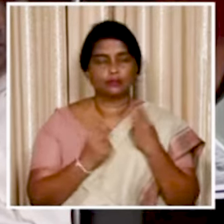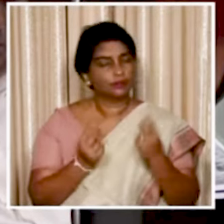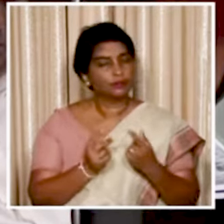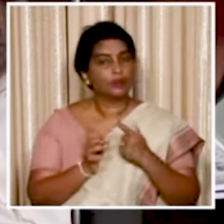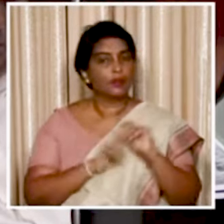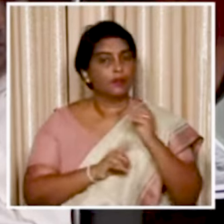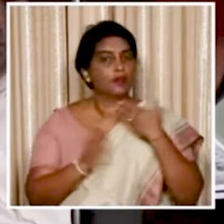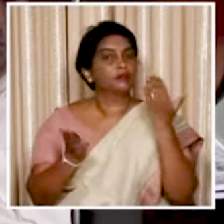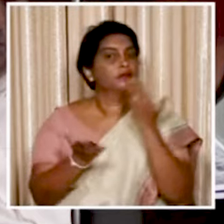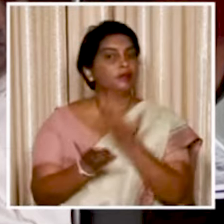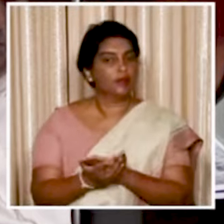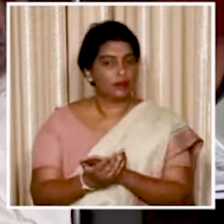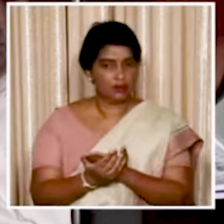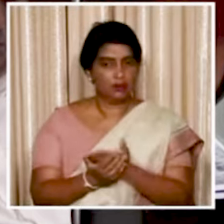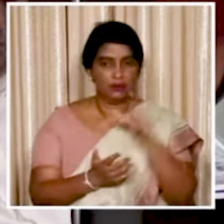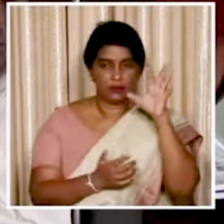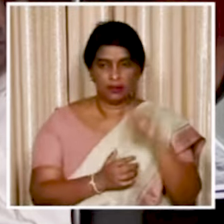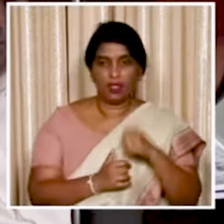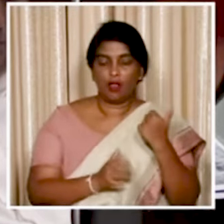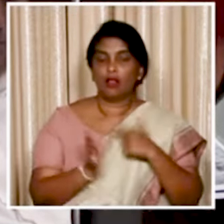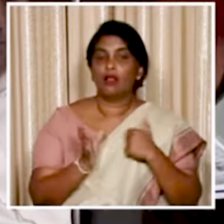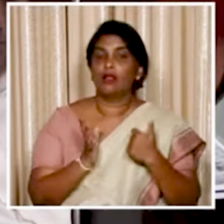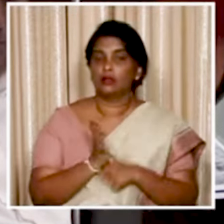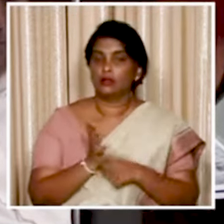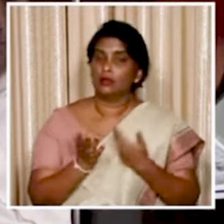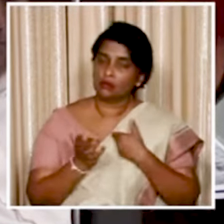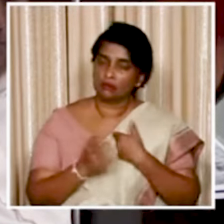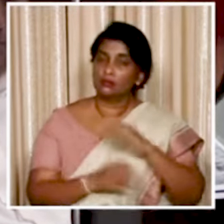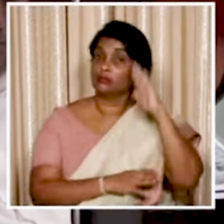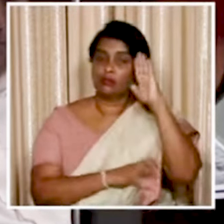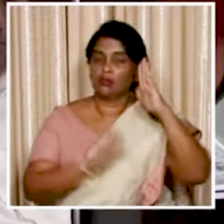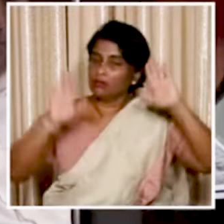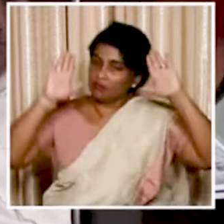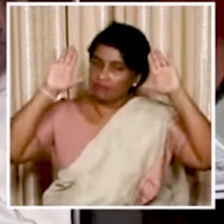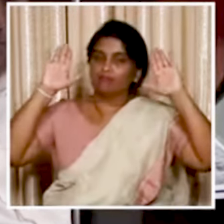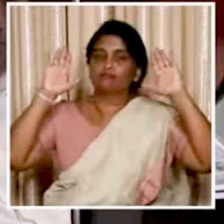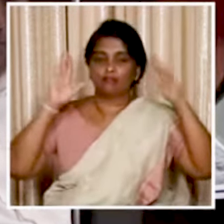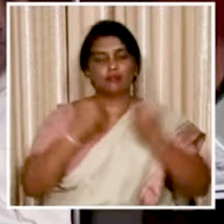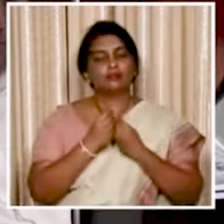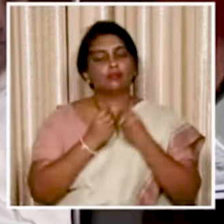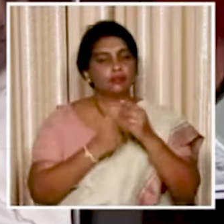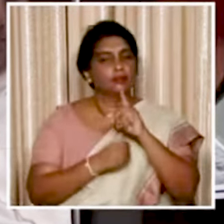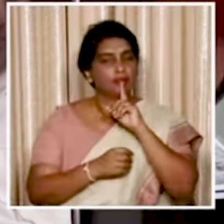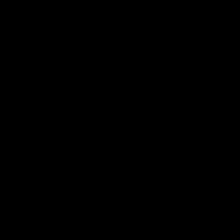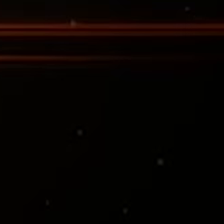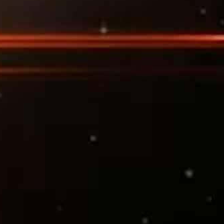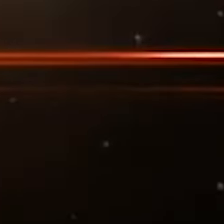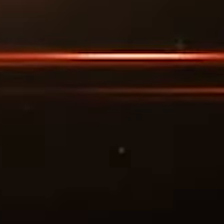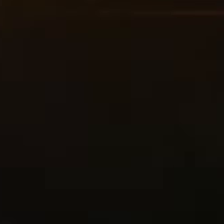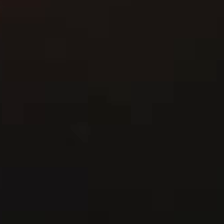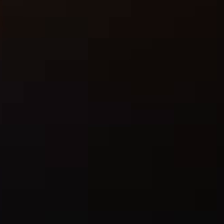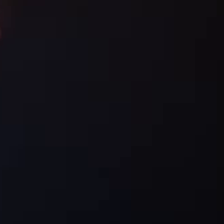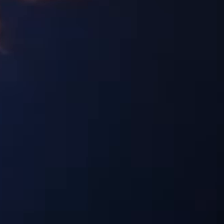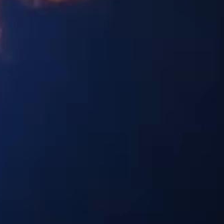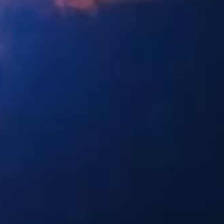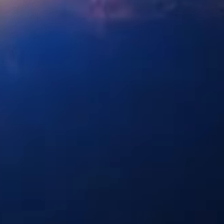හැකි ඉක්මනින් පාර්ලිමේන්තුවට ගේන්න අලුත් පරතට අපි ඒකත් දක් නෙවෙයි අත් දෙක මුස්තරමයි කියන එක මම මේවත් අද මතක් කරනවා.